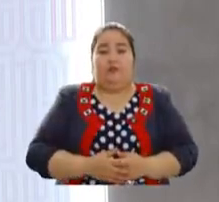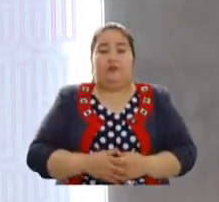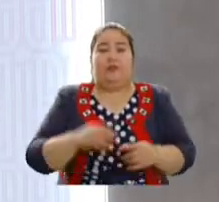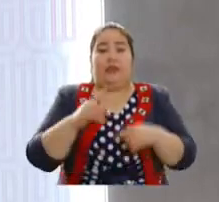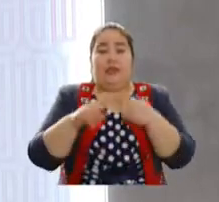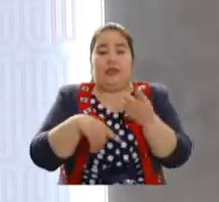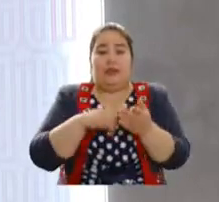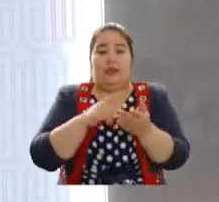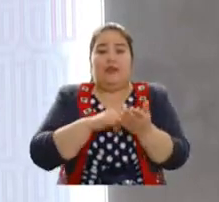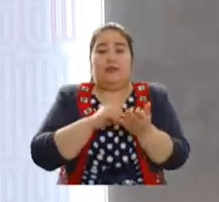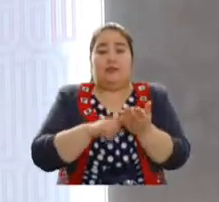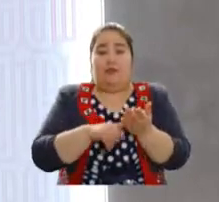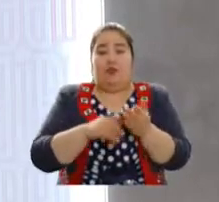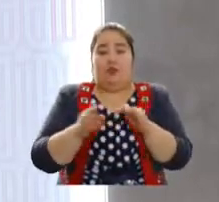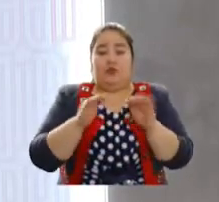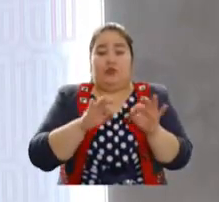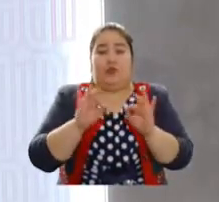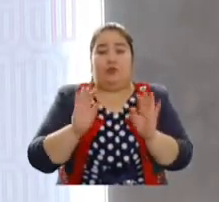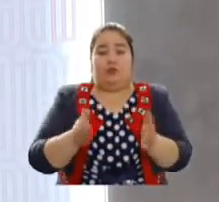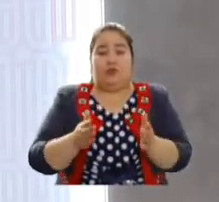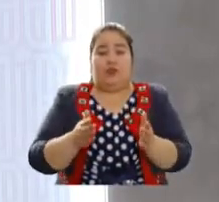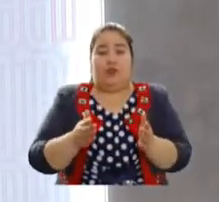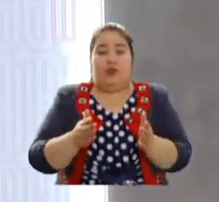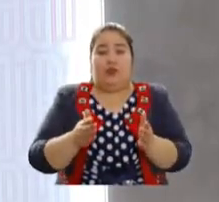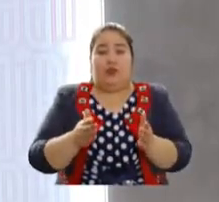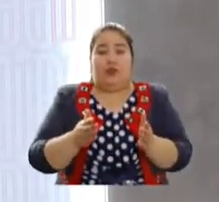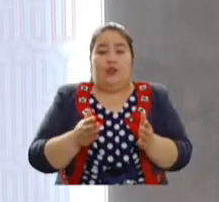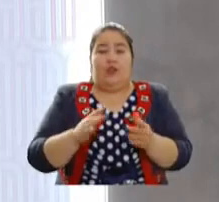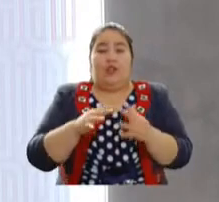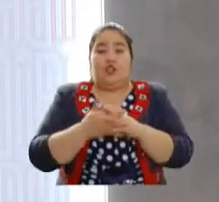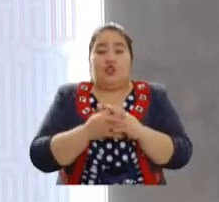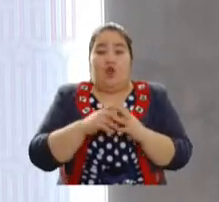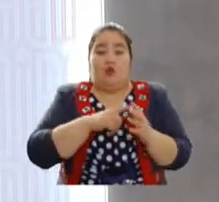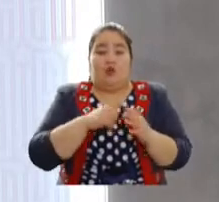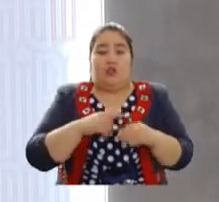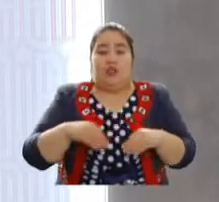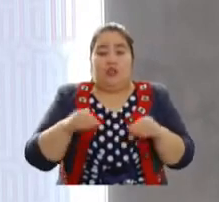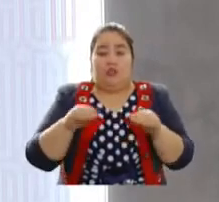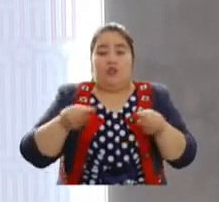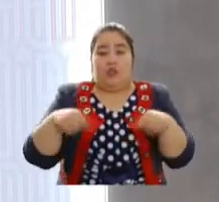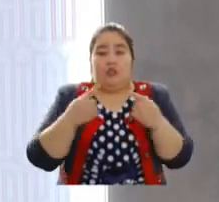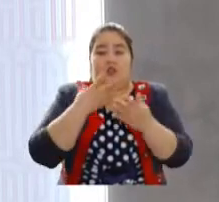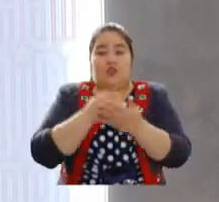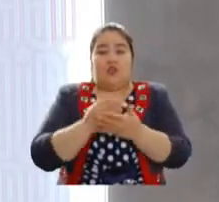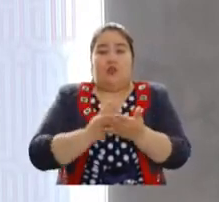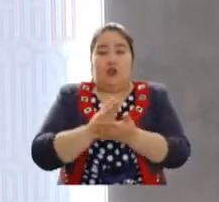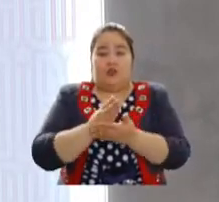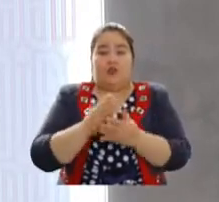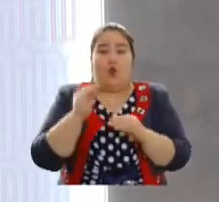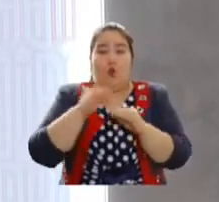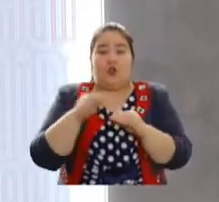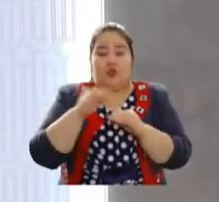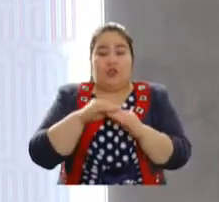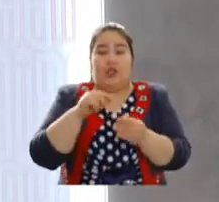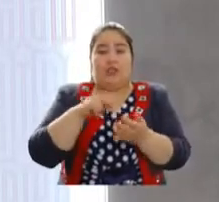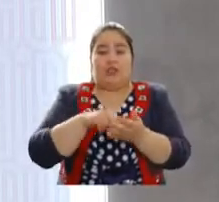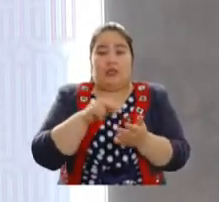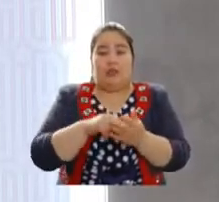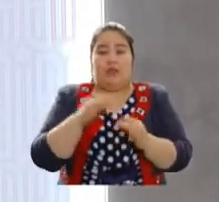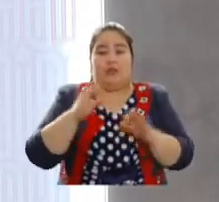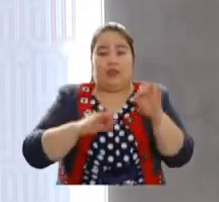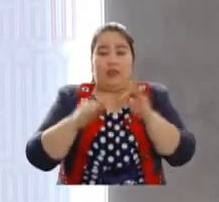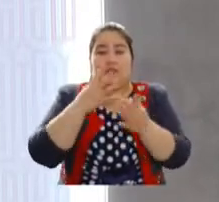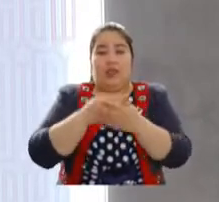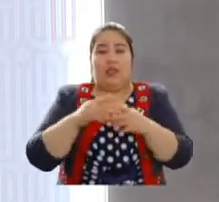Keyingi savolga o'tadigan bo'lsak, demak, qishloq xo'jaligini rivojlantirish sohasida qo'shilgan qiymat zanjirini